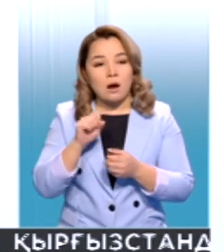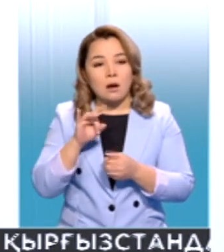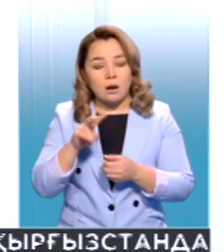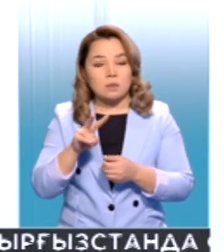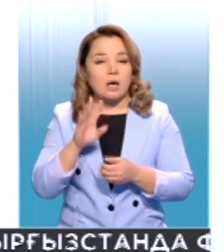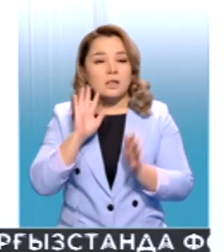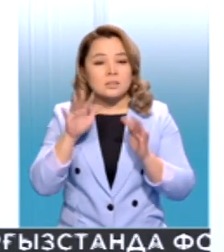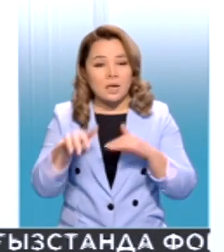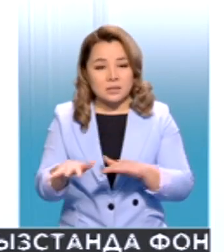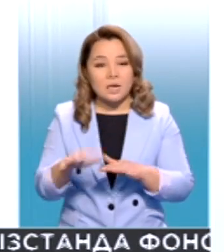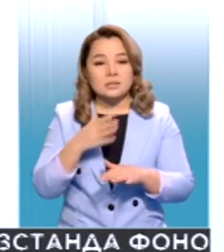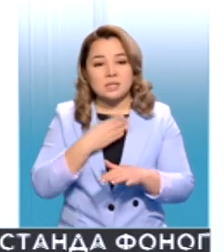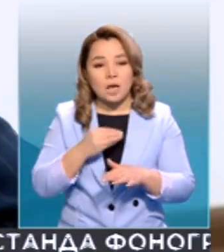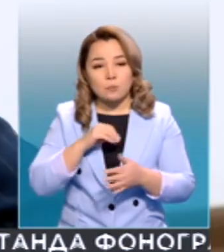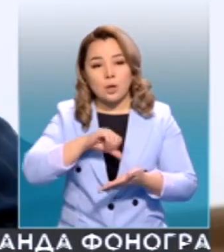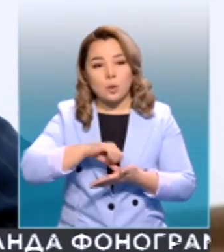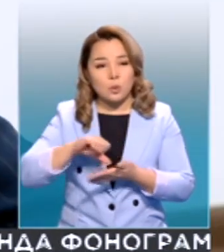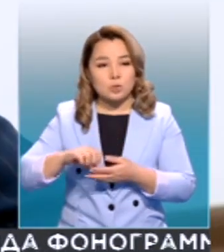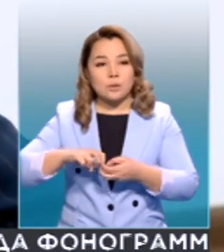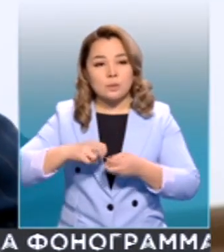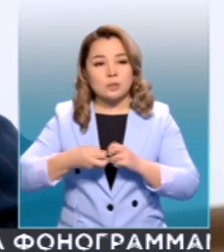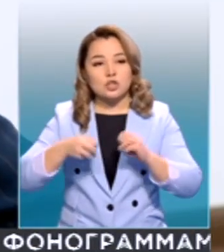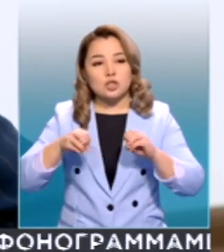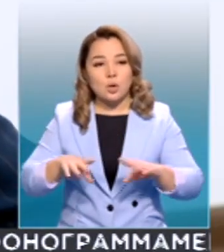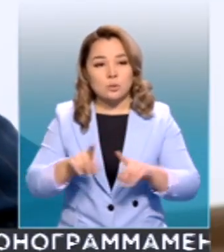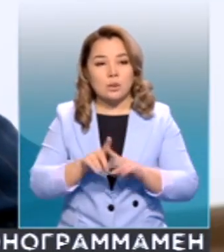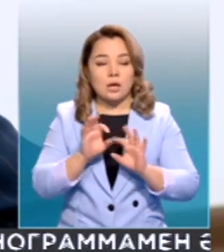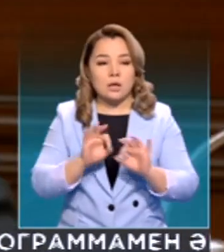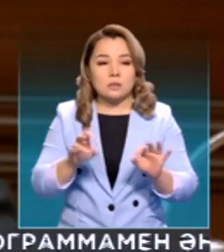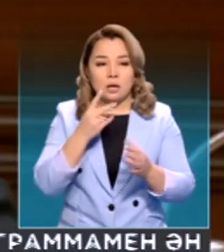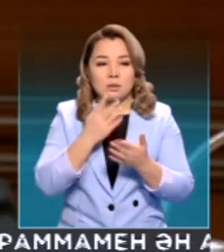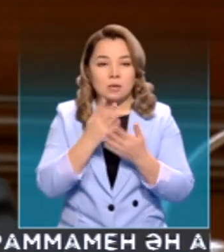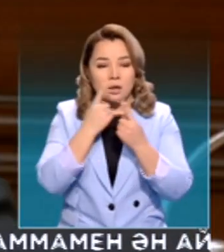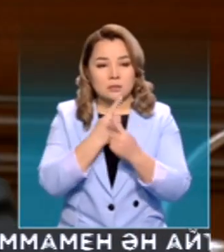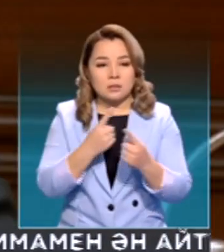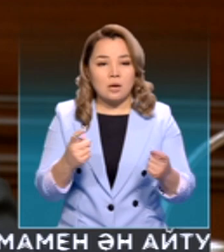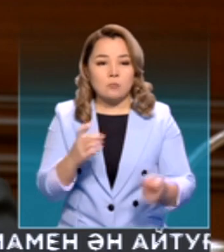мен Семей өңіріне қатысты мәселені шешу жайы тұрғанын ескертті.